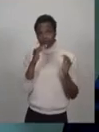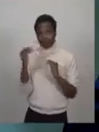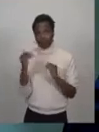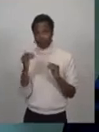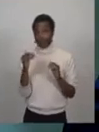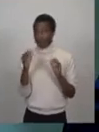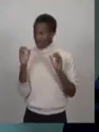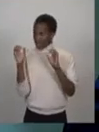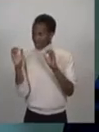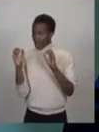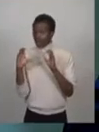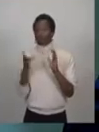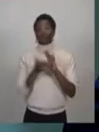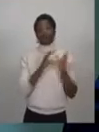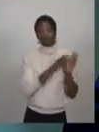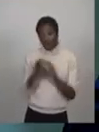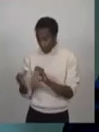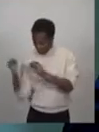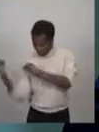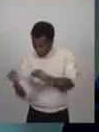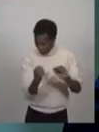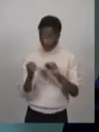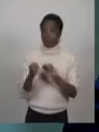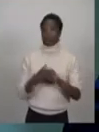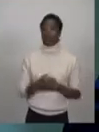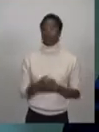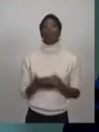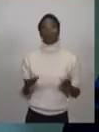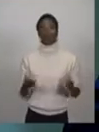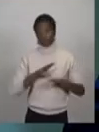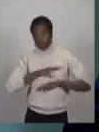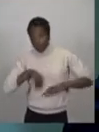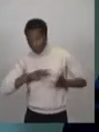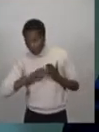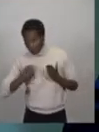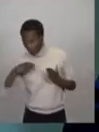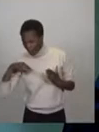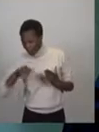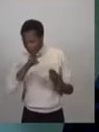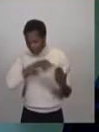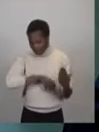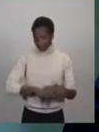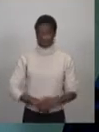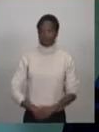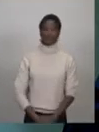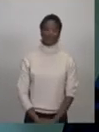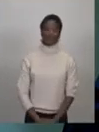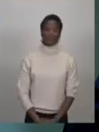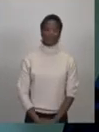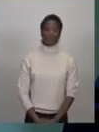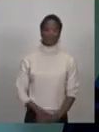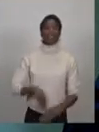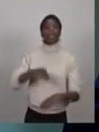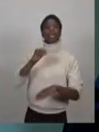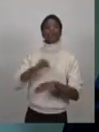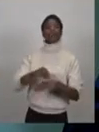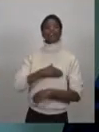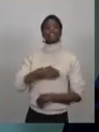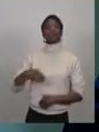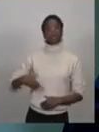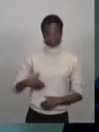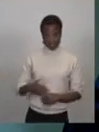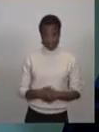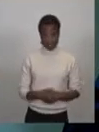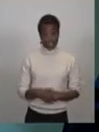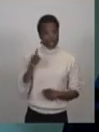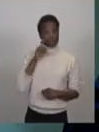sujet important et qui peut être adopté à l'unanimité. Je vous fais donc lecture de cette dernière version. Donc, vœu du conseil municipal de Bordeaux en soutien aux sinistrés